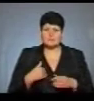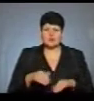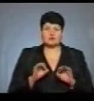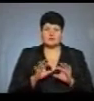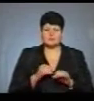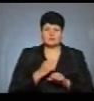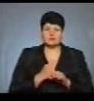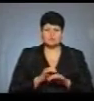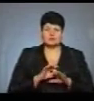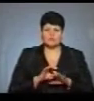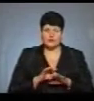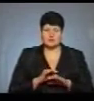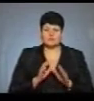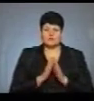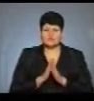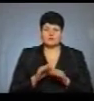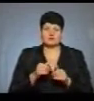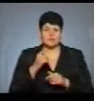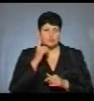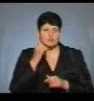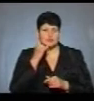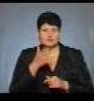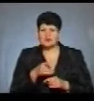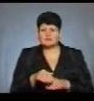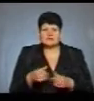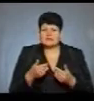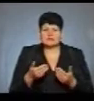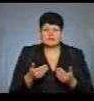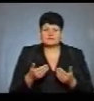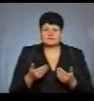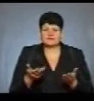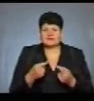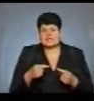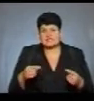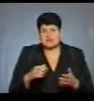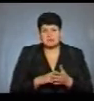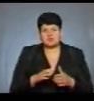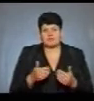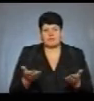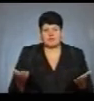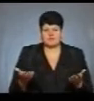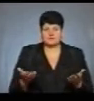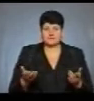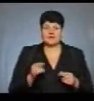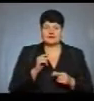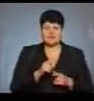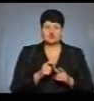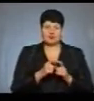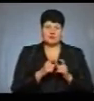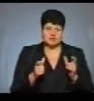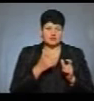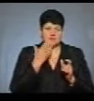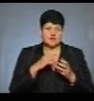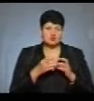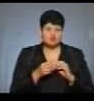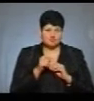роз'яснену роботу провели, просили, щоб вони подали мобільні телефони, але вони їх, по різних причинах не подавали. Те, що в платіжках немає суми,